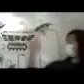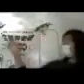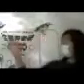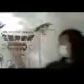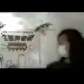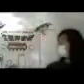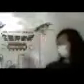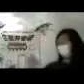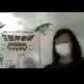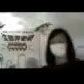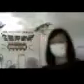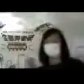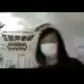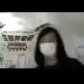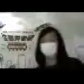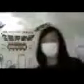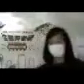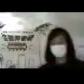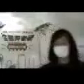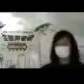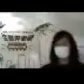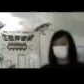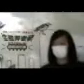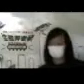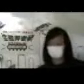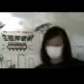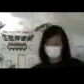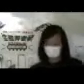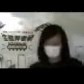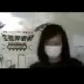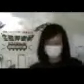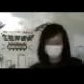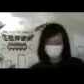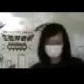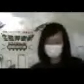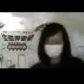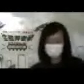有啲雀仔啦，咁喺我哋身後面嘅。